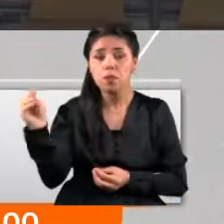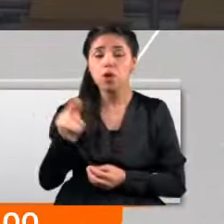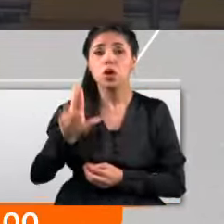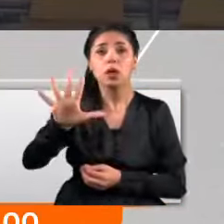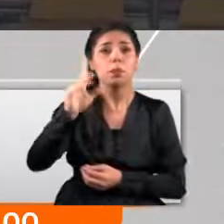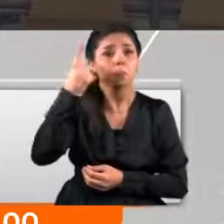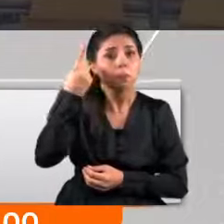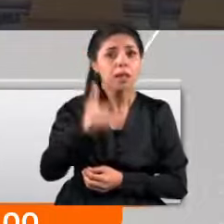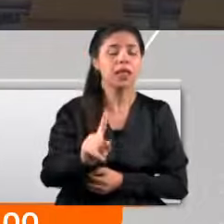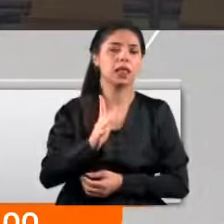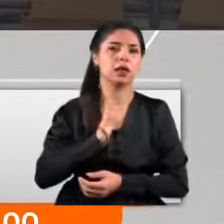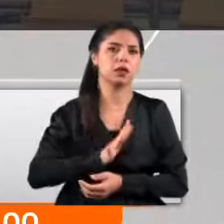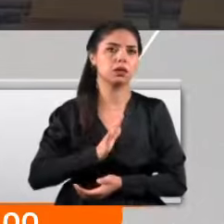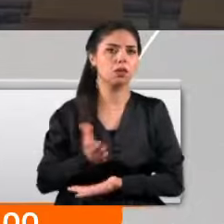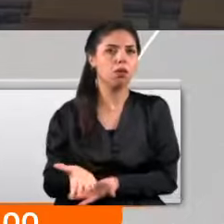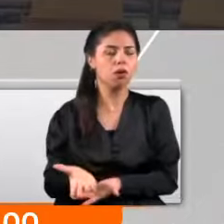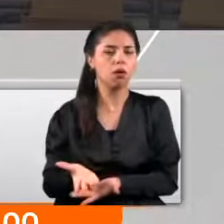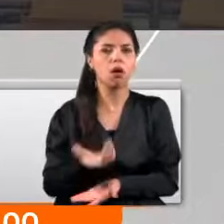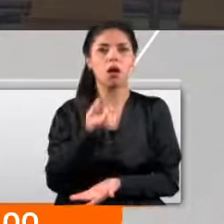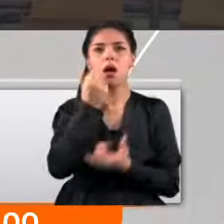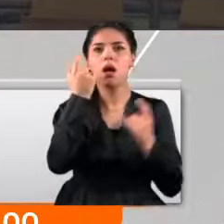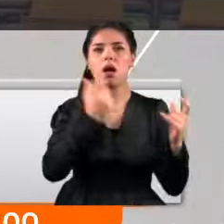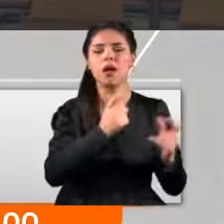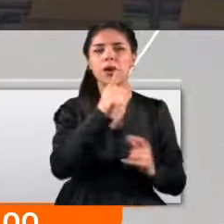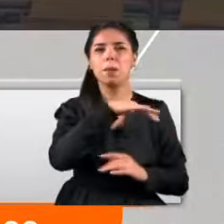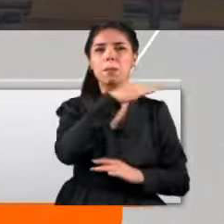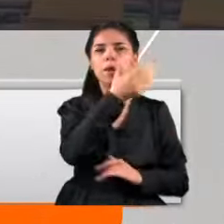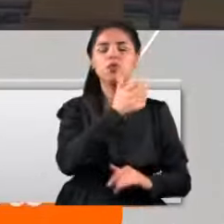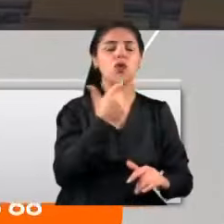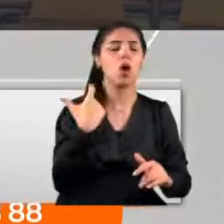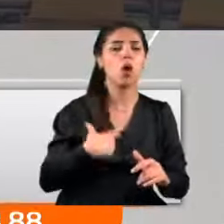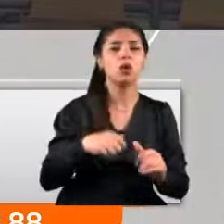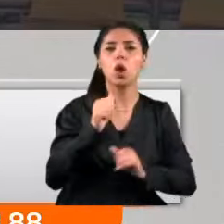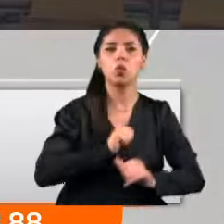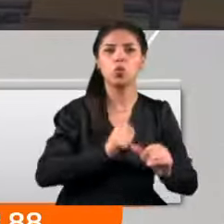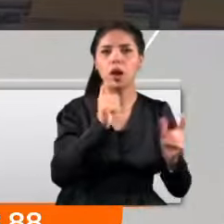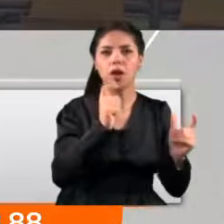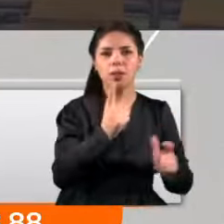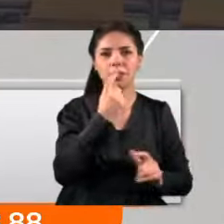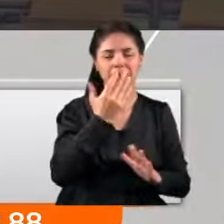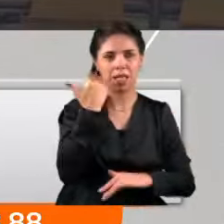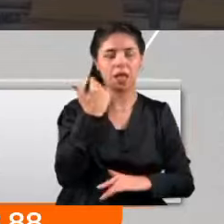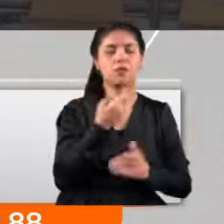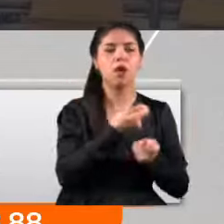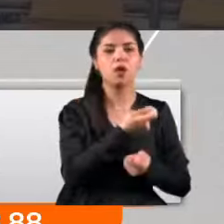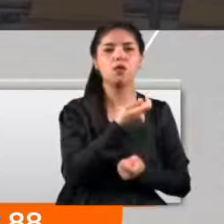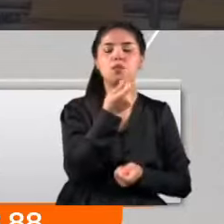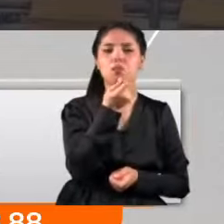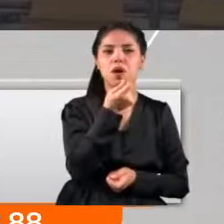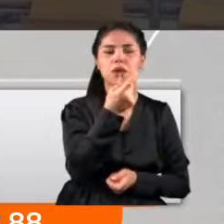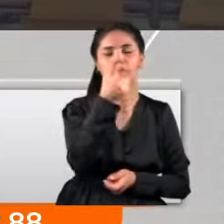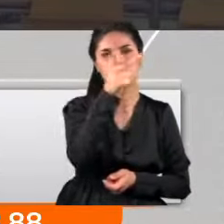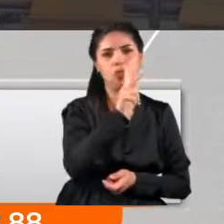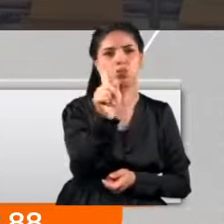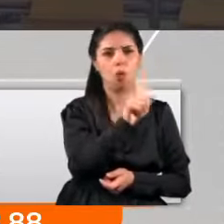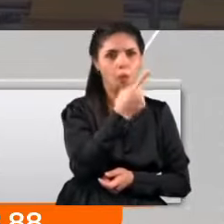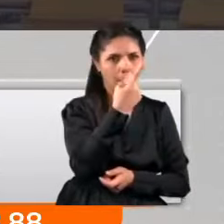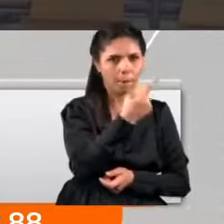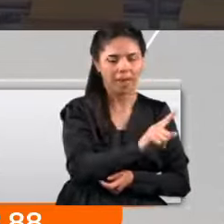75 bin lira ücret istiyor. Ankara'da bulunan bir başka özel üniversite ise geçen yıl eğitim ücreti 310 bin